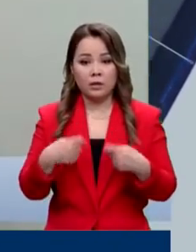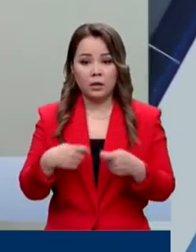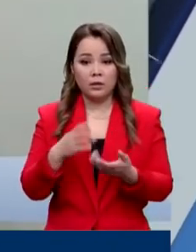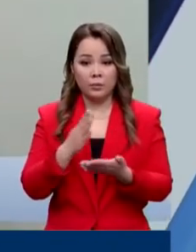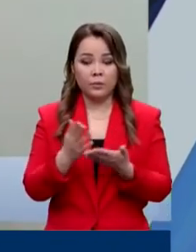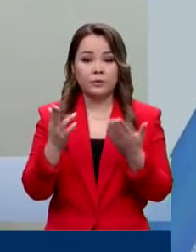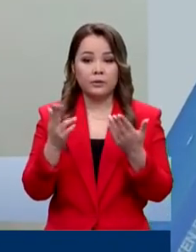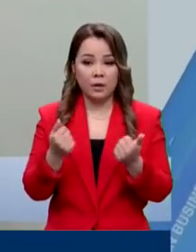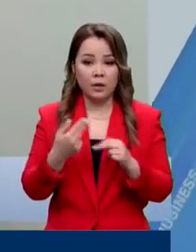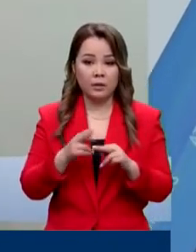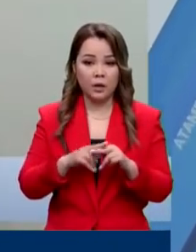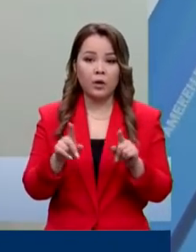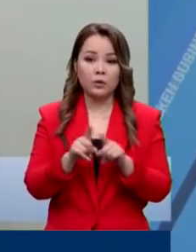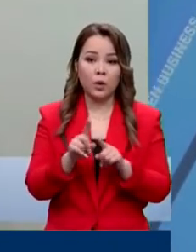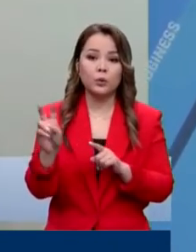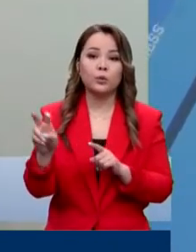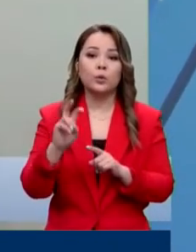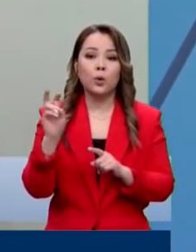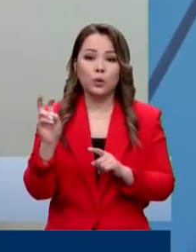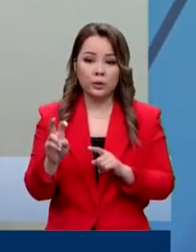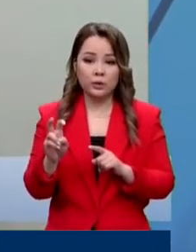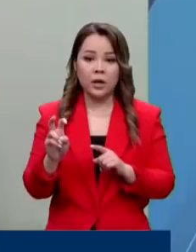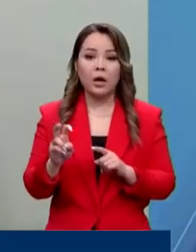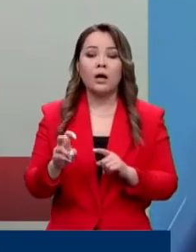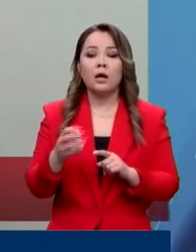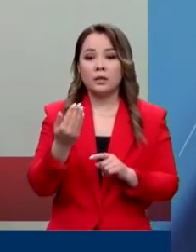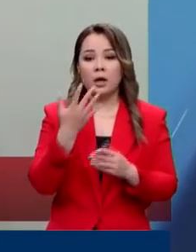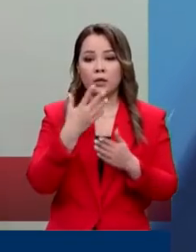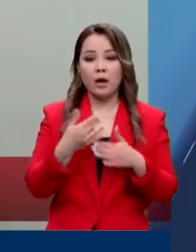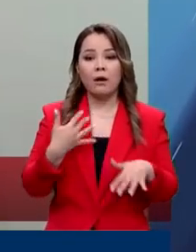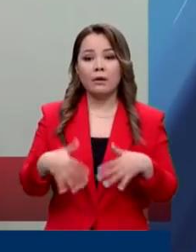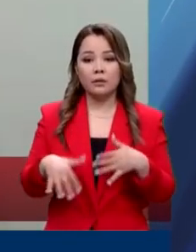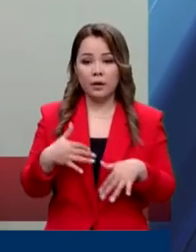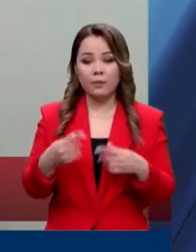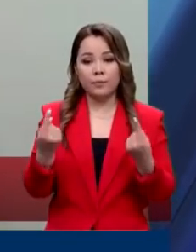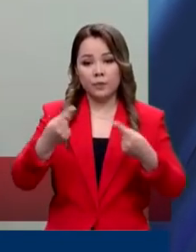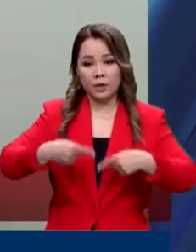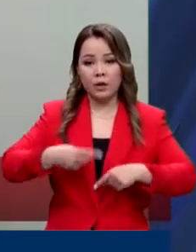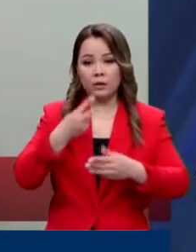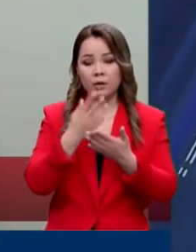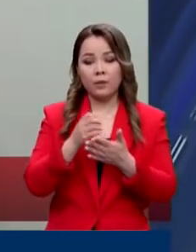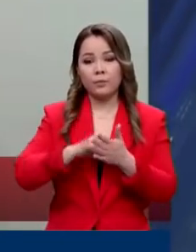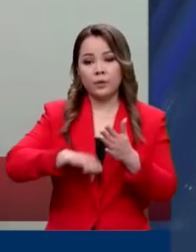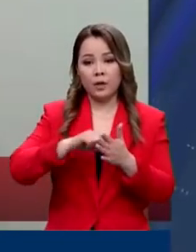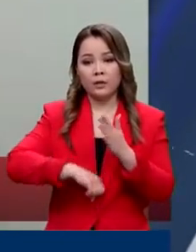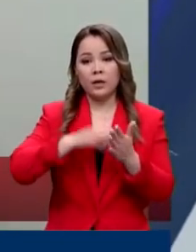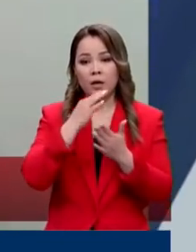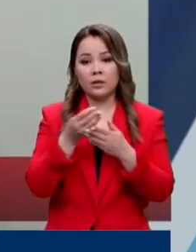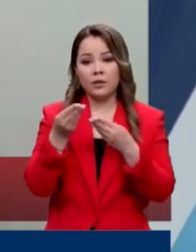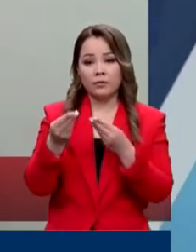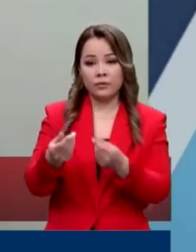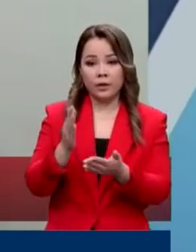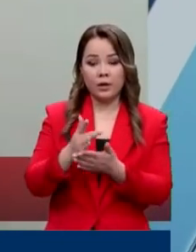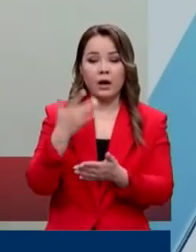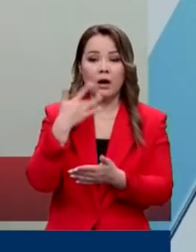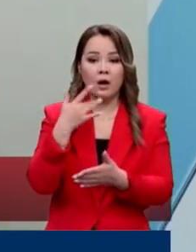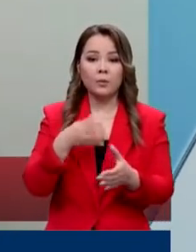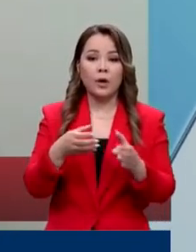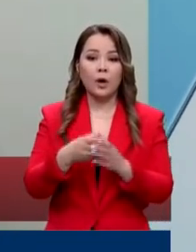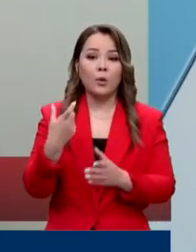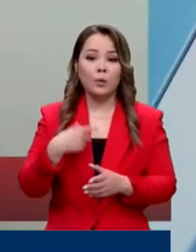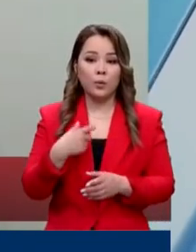онда белгілі дәрежеде ол доллардың күшінің әлсіреуіне септігін тигізеді. Дей тұрғанмен Америка Құрама Штаттары